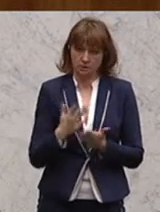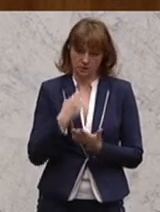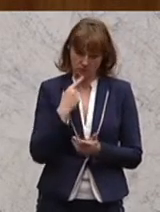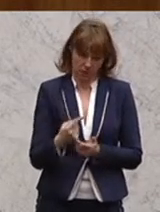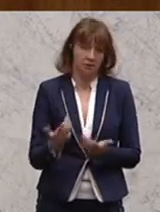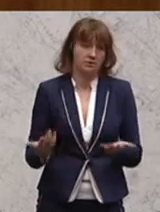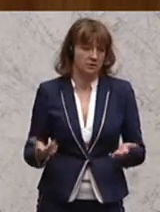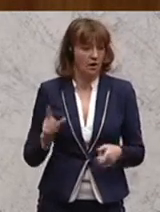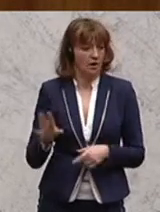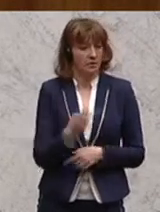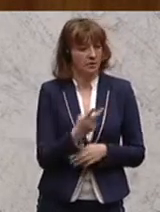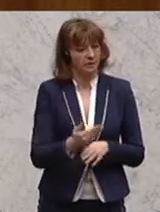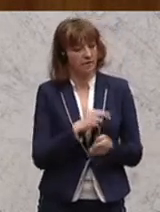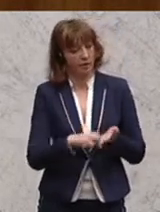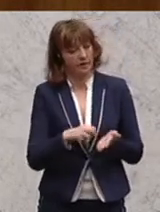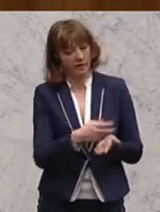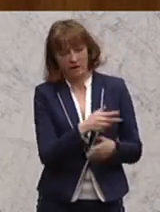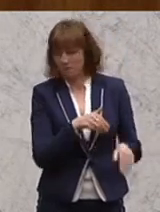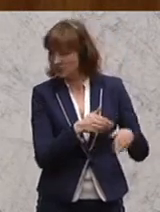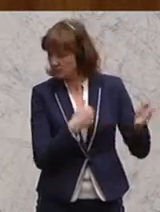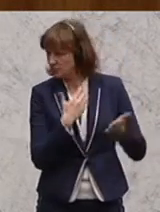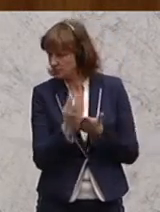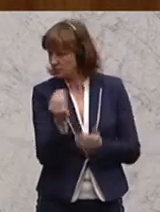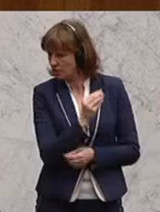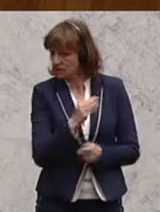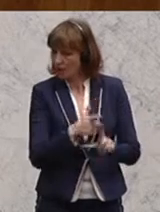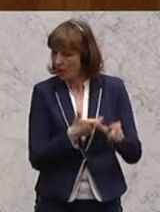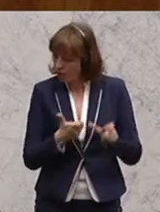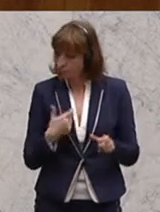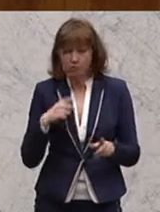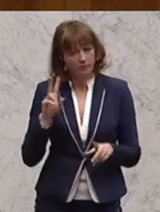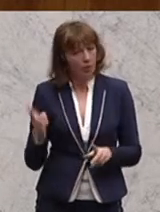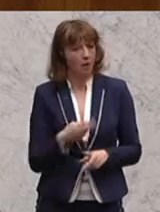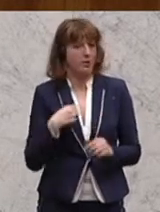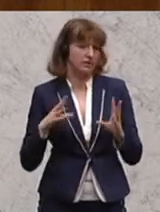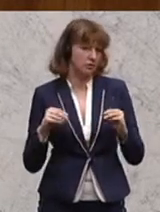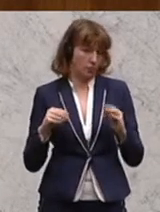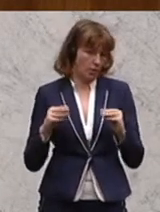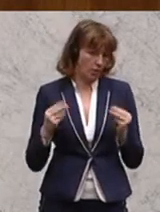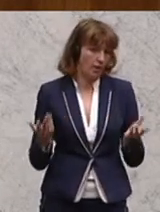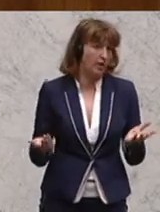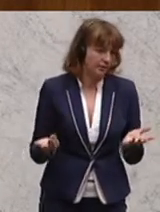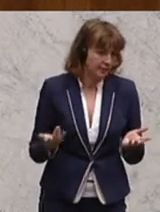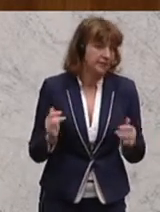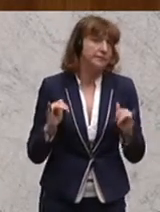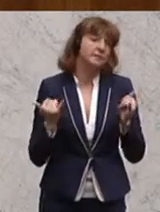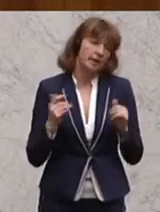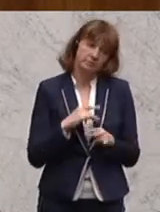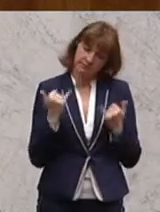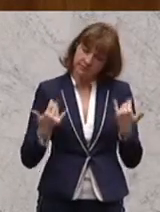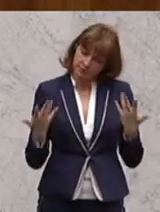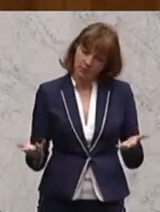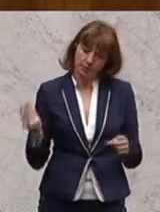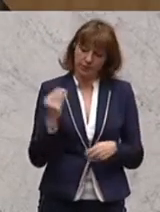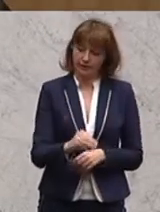schon Ihren beiden Vorgängern, Herr Minister, gesagt. Im Ausschuss habe ich auch noch einmal drüber gesprochen. Es steht halt nach wie vor